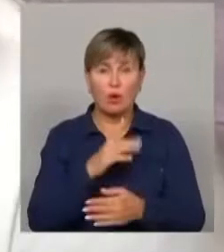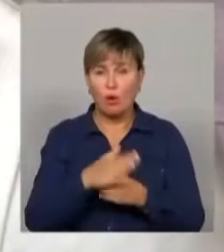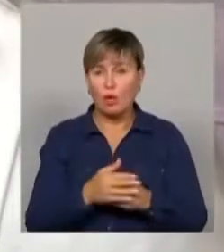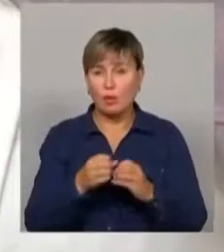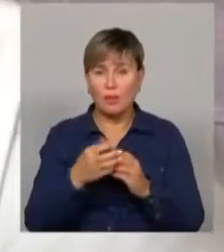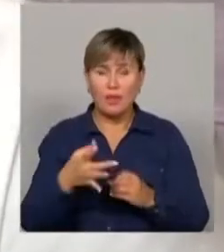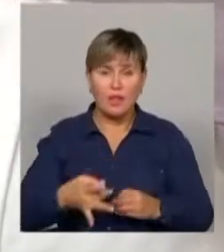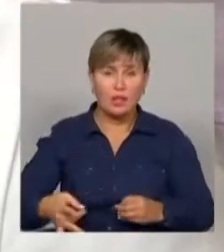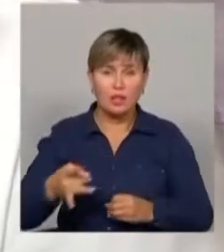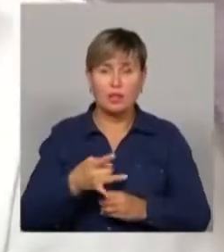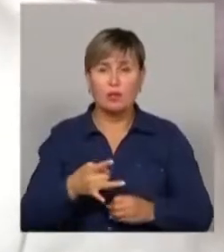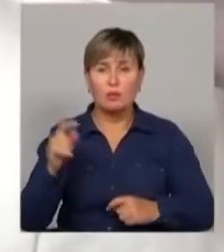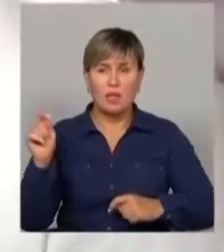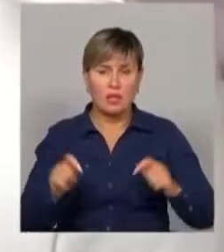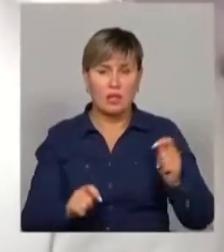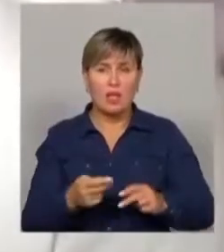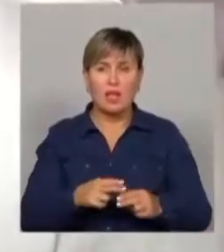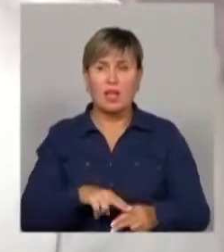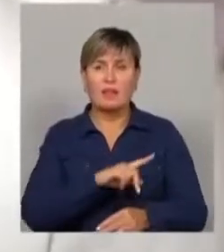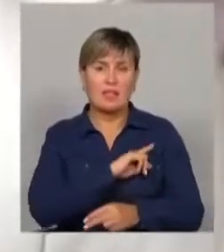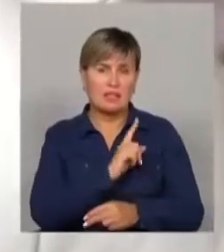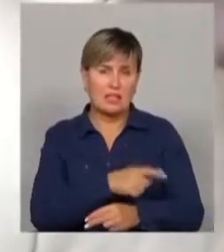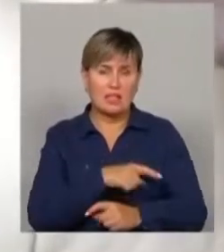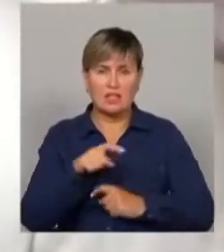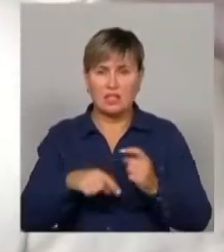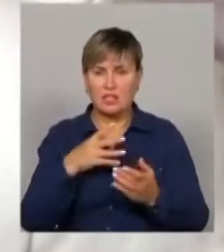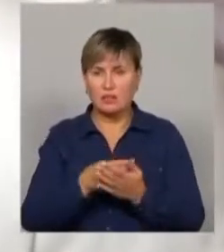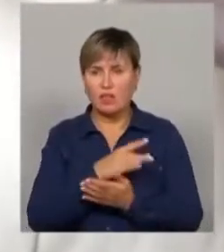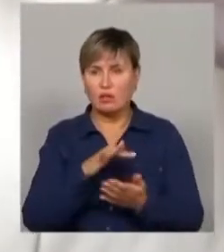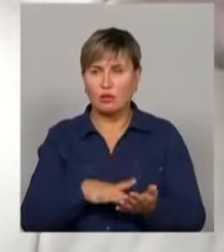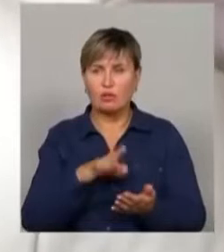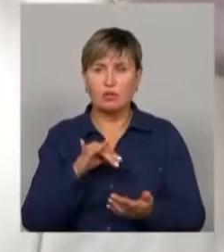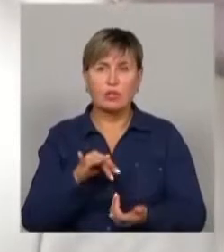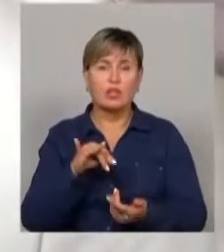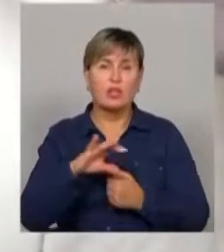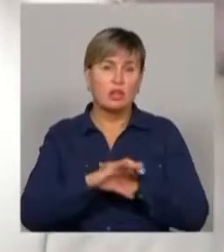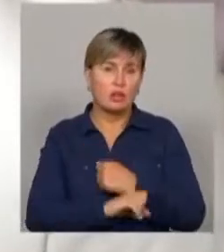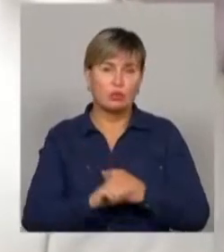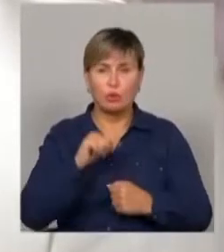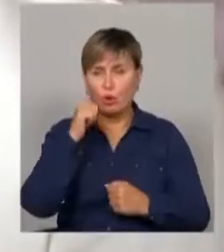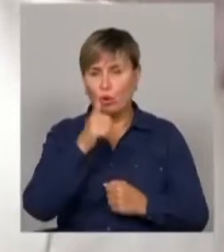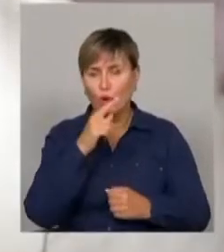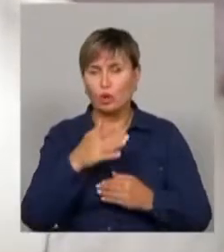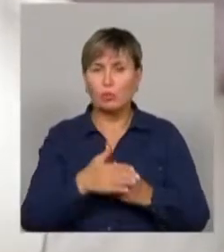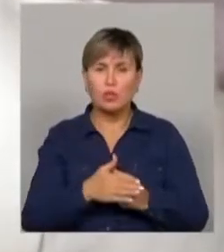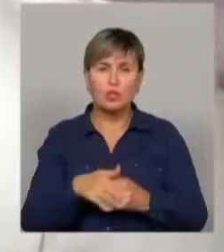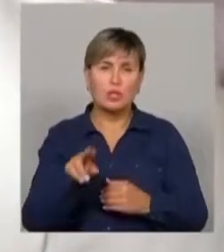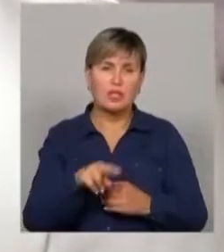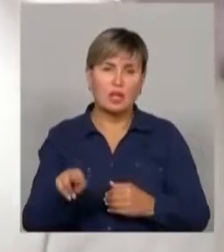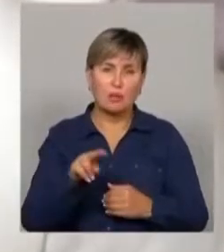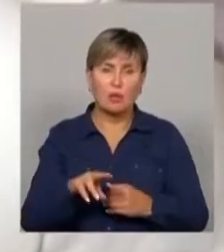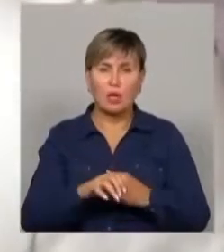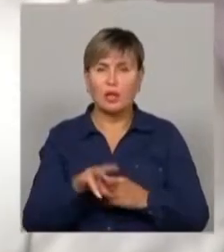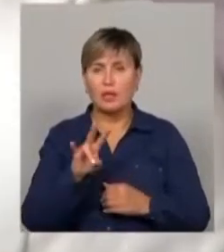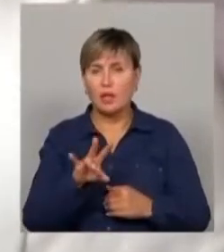регионов мы насчитали, приехали. Это сильнейшие атлеты своих городов. И, соответственно, уже к концу года, это ближе к декабрю, конец ноября,